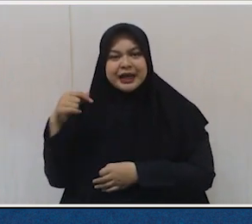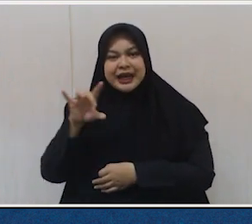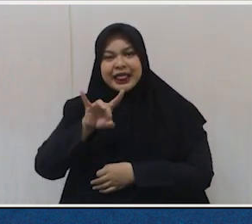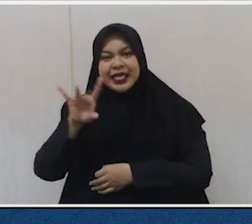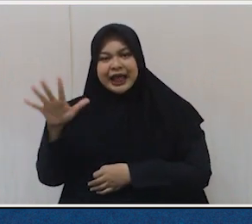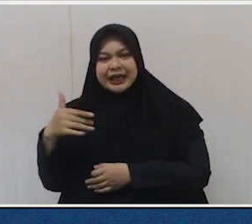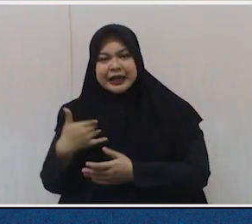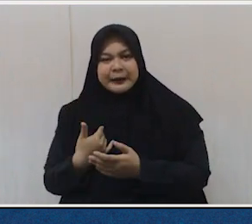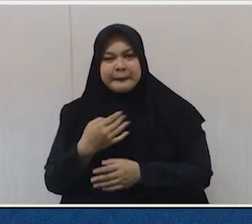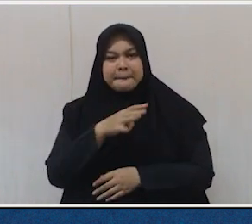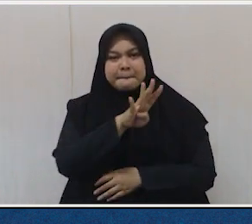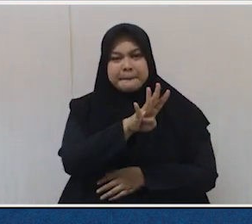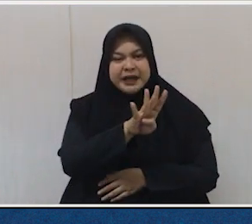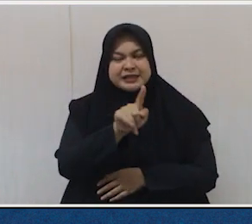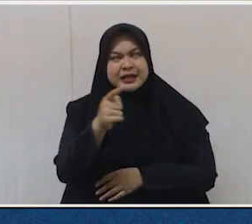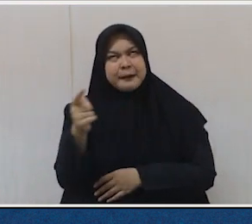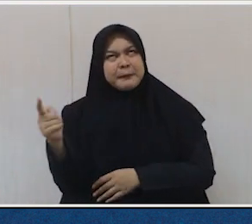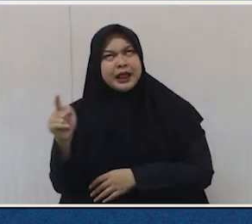lain